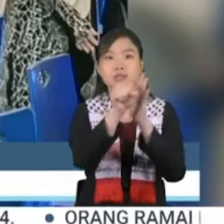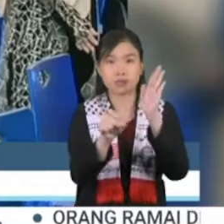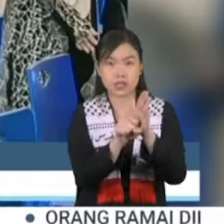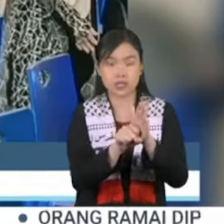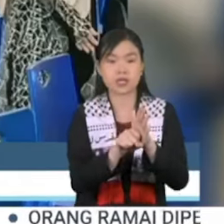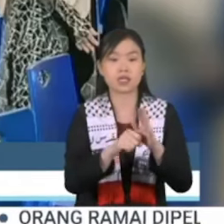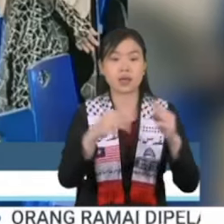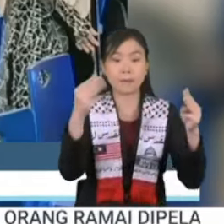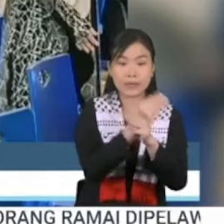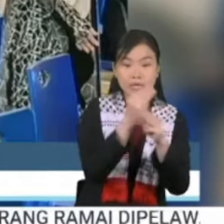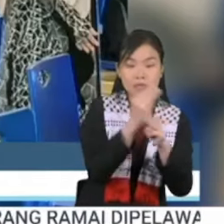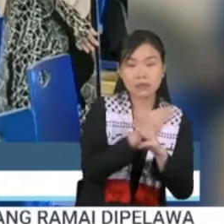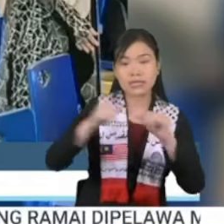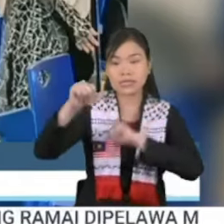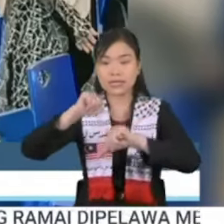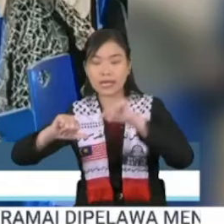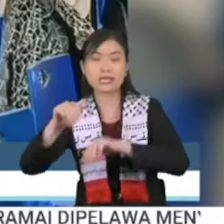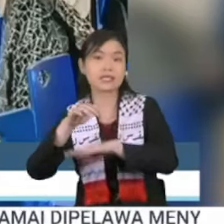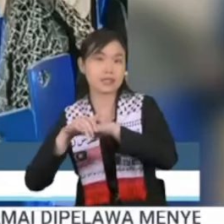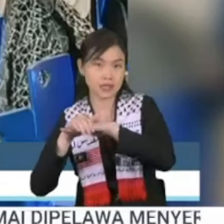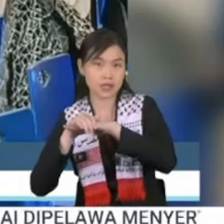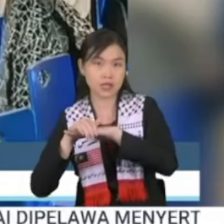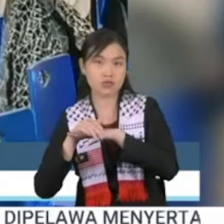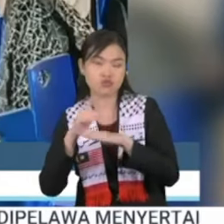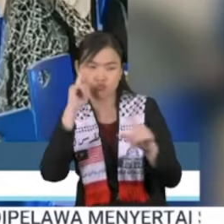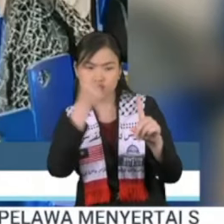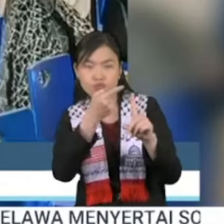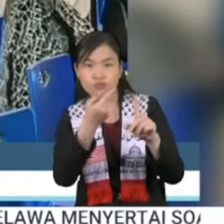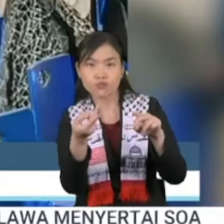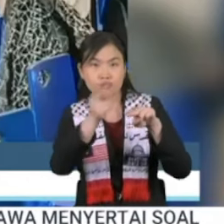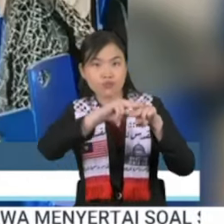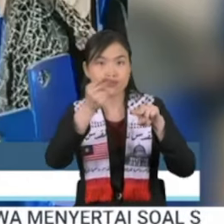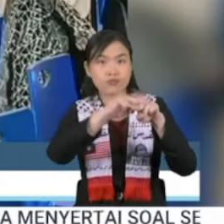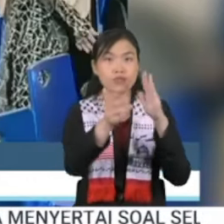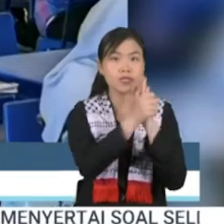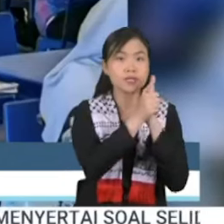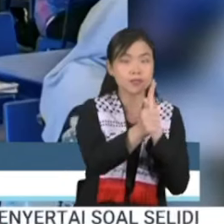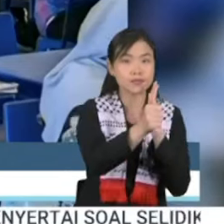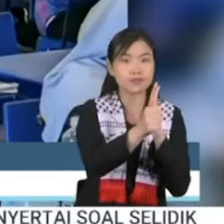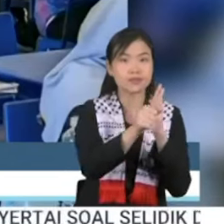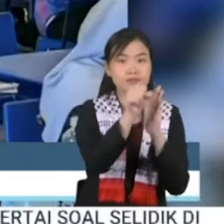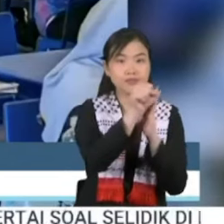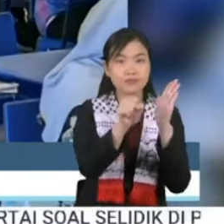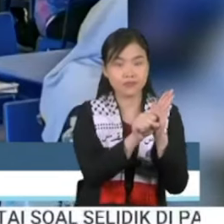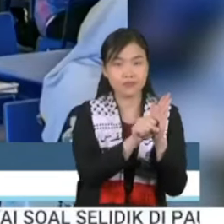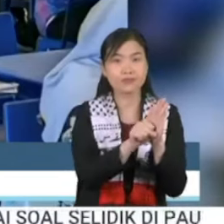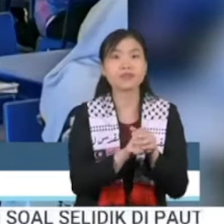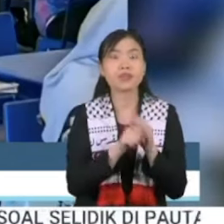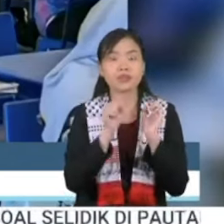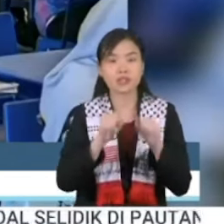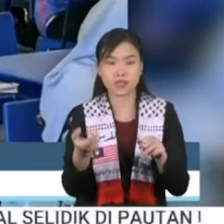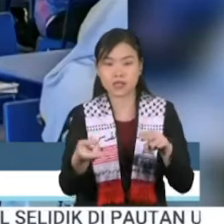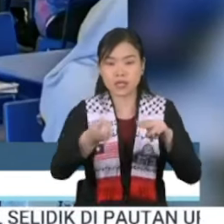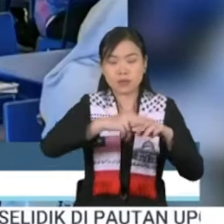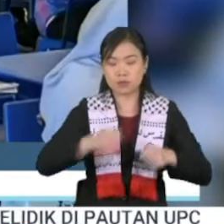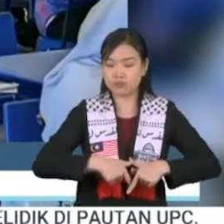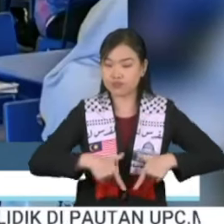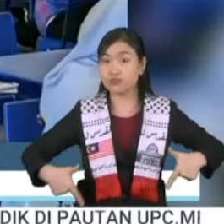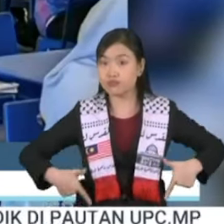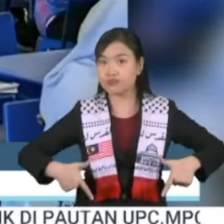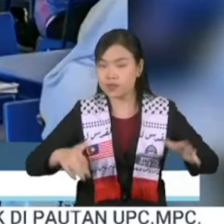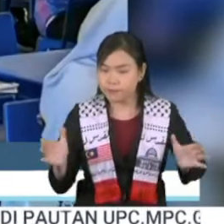Inggeris. Program bertujuan meningkatkan penguasaan pelajar dalam subjek yang dikenal pasti lemah selain meningkatkan keyakinan dan